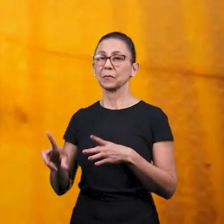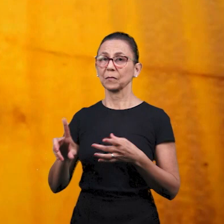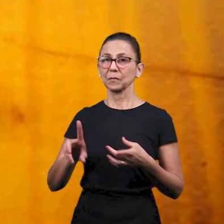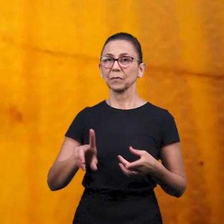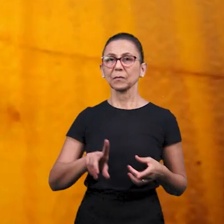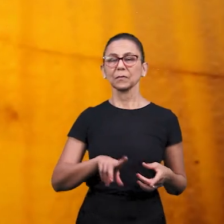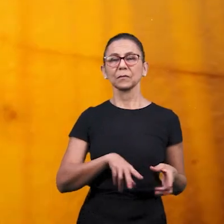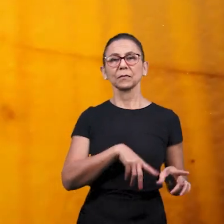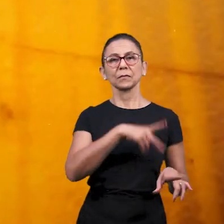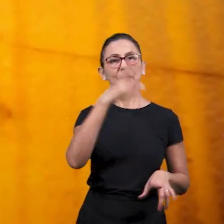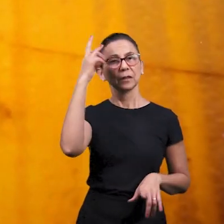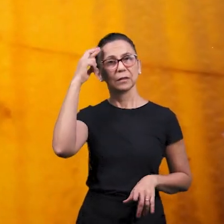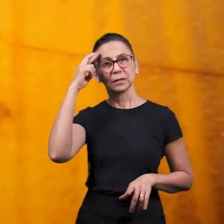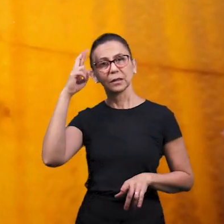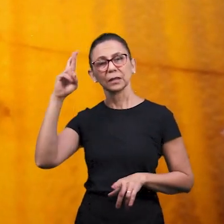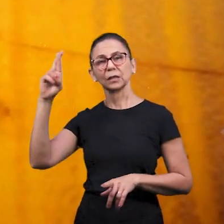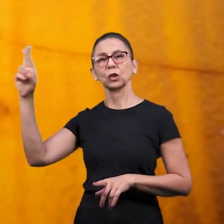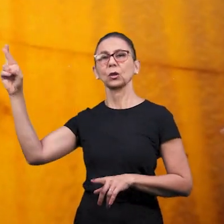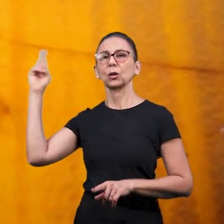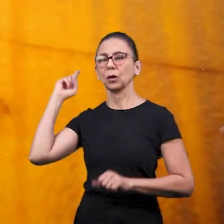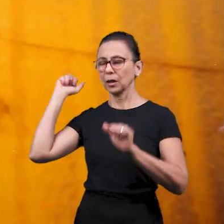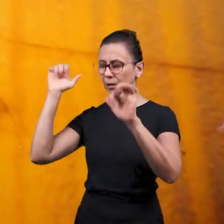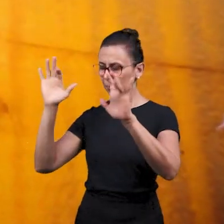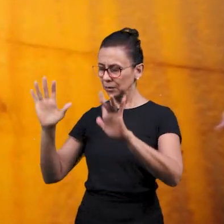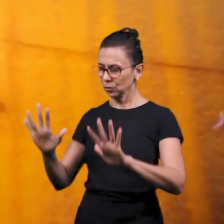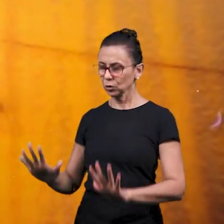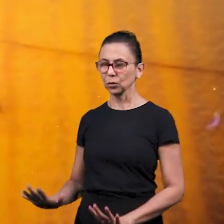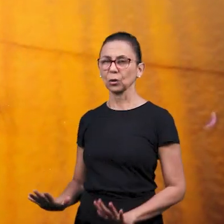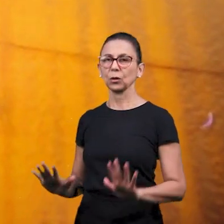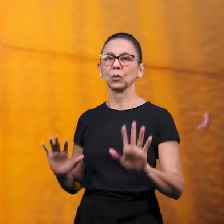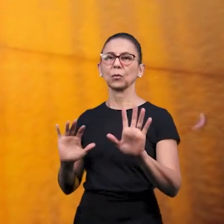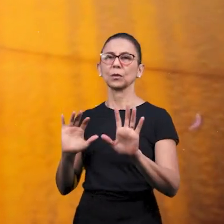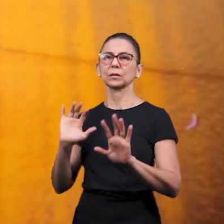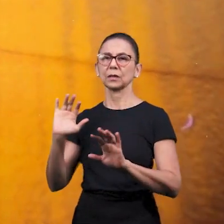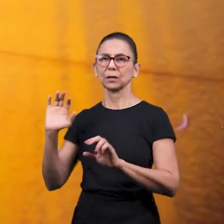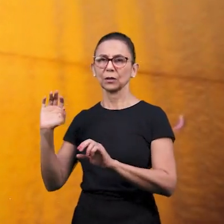Оживи нас, наши души оживи.